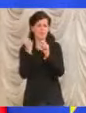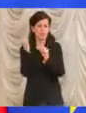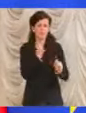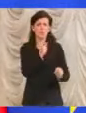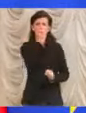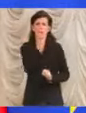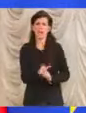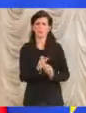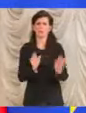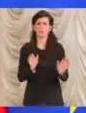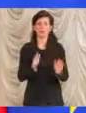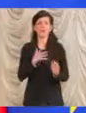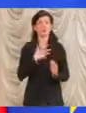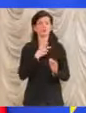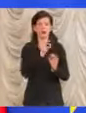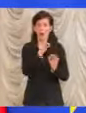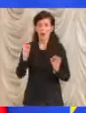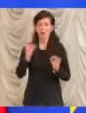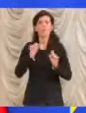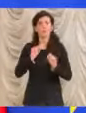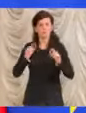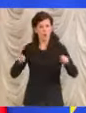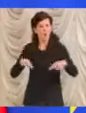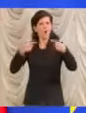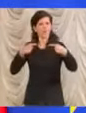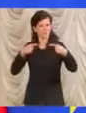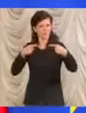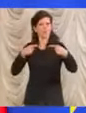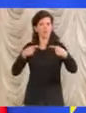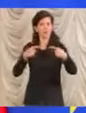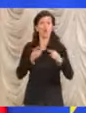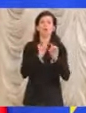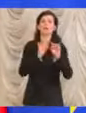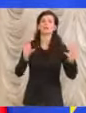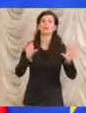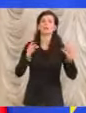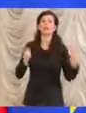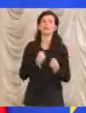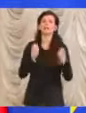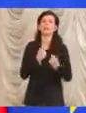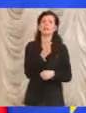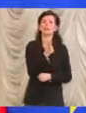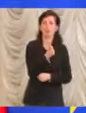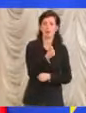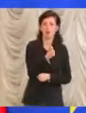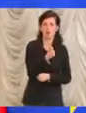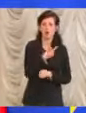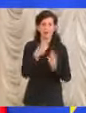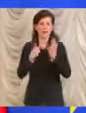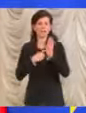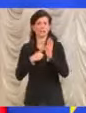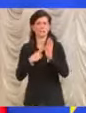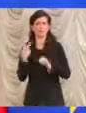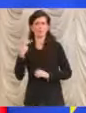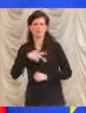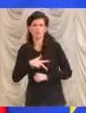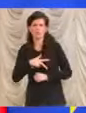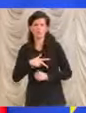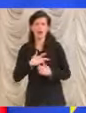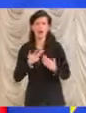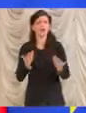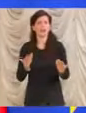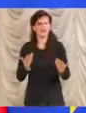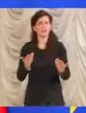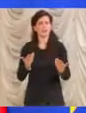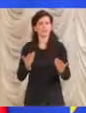conflitto tra loro ci sono anche la libertà di iniziativa economica ci sono tutti i diritti sociali quindi il decisore